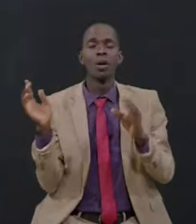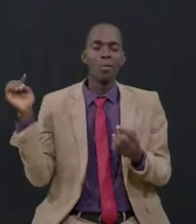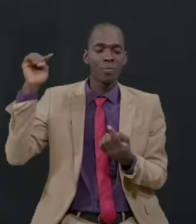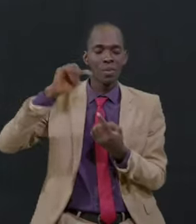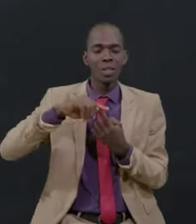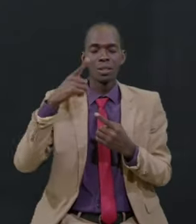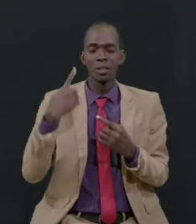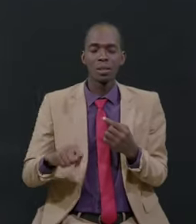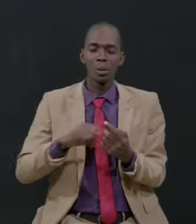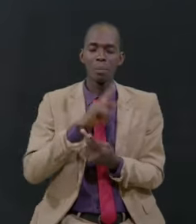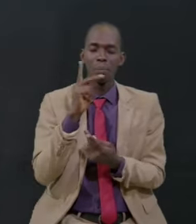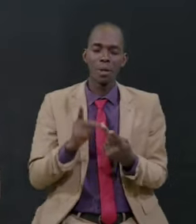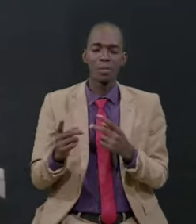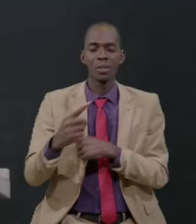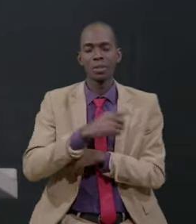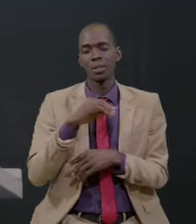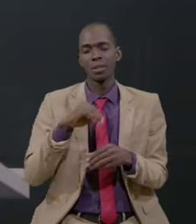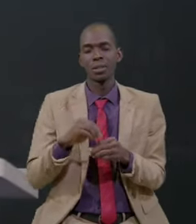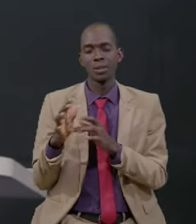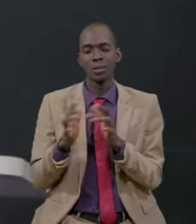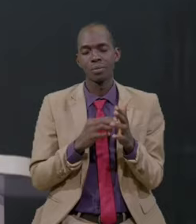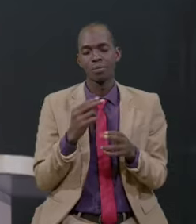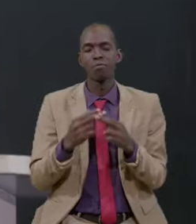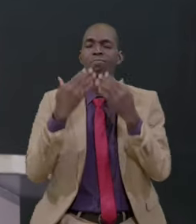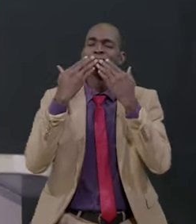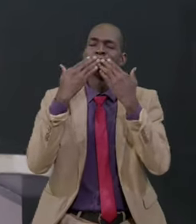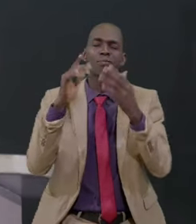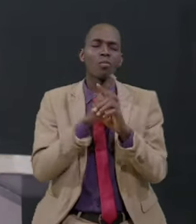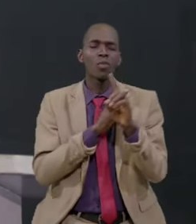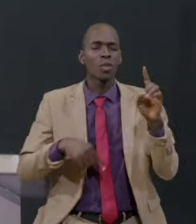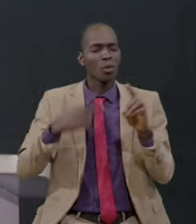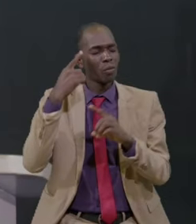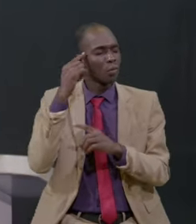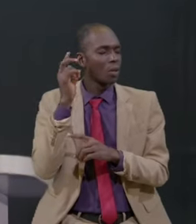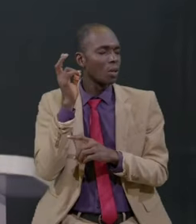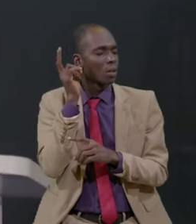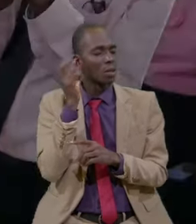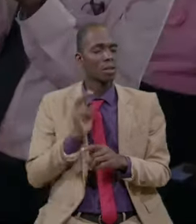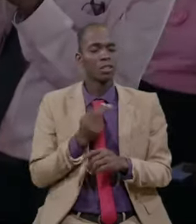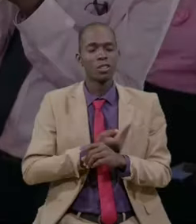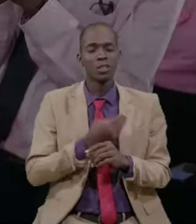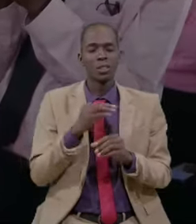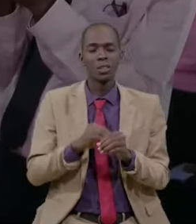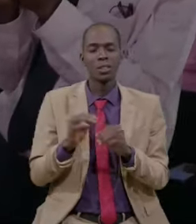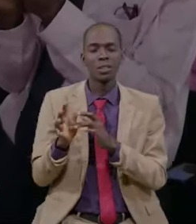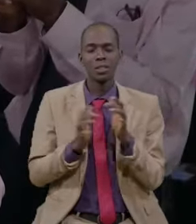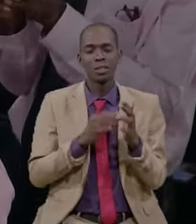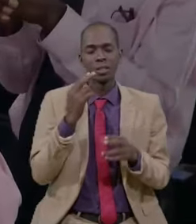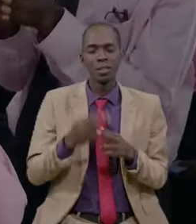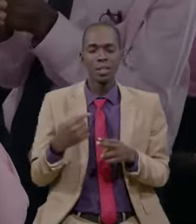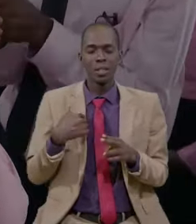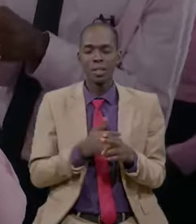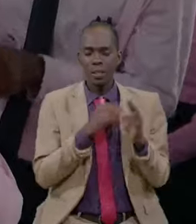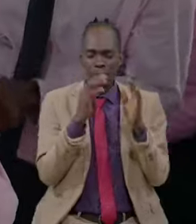jusqu'au jour parfait. Merci Père pour l'exaucement. Au nom de Jésus, nous prions.